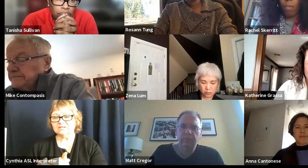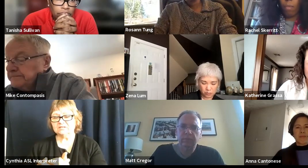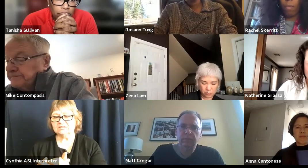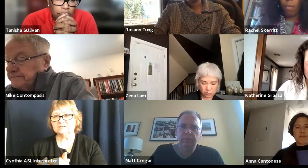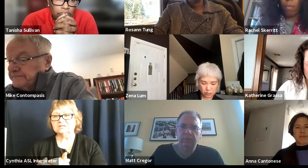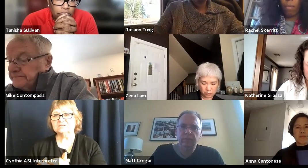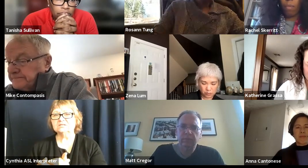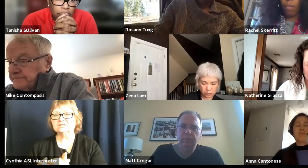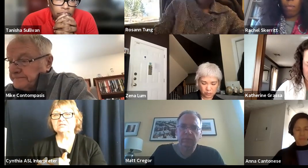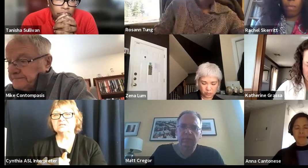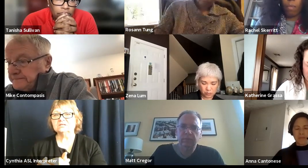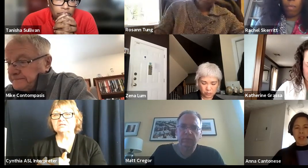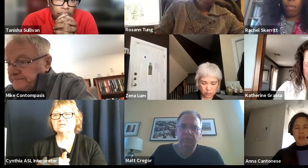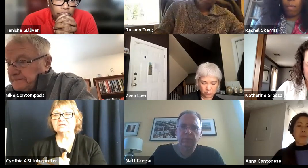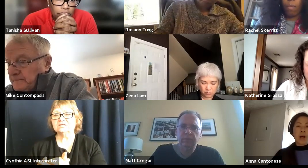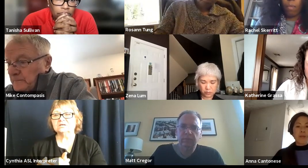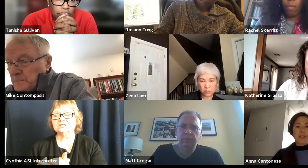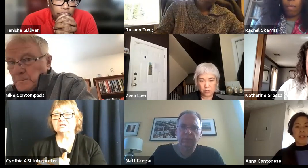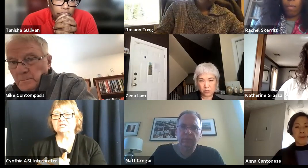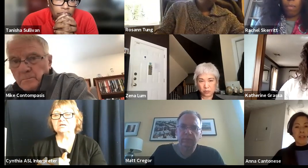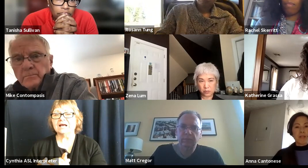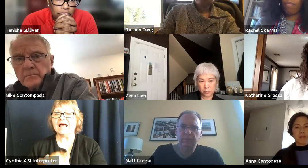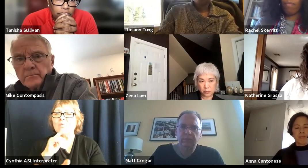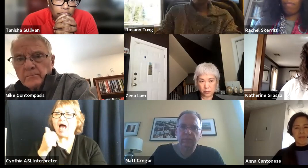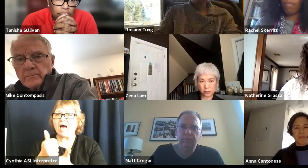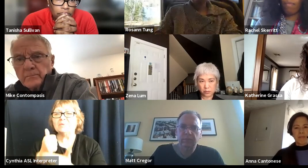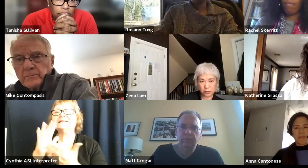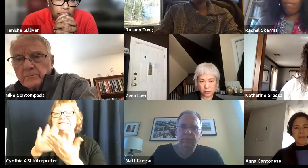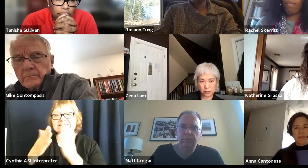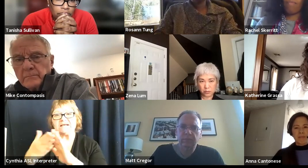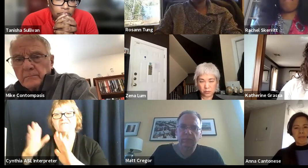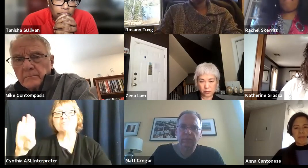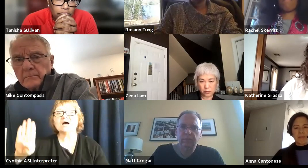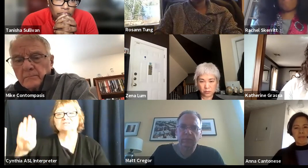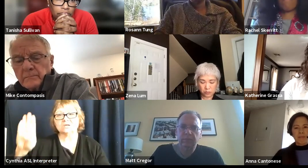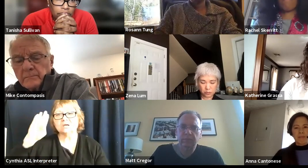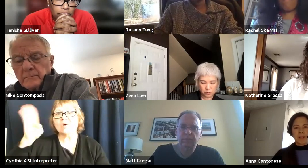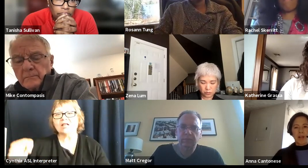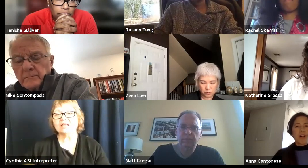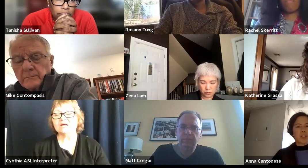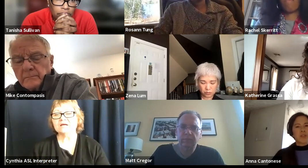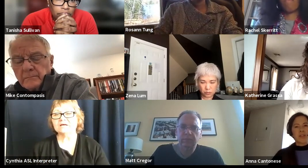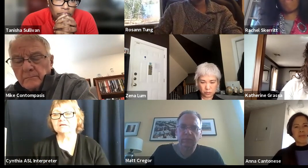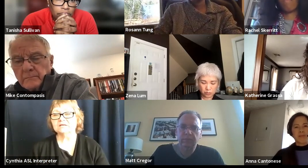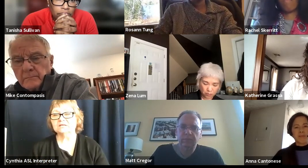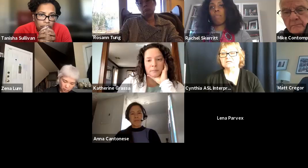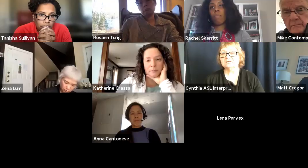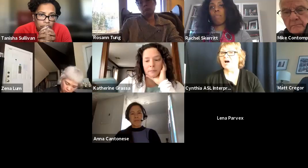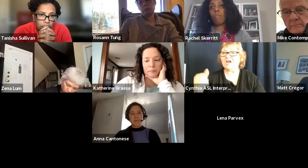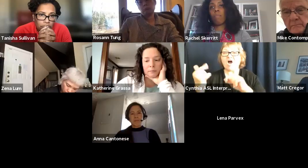咁樣係幫助到Boston City呢? It will help the city of Boston. 所有嘅小朋友, all the children,